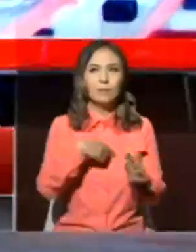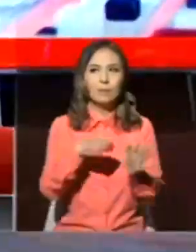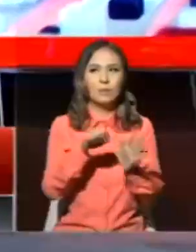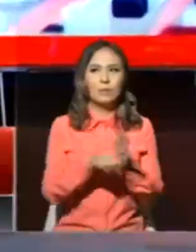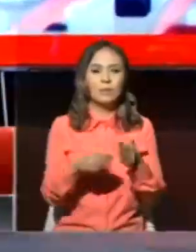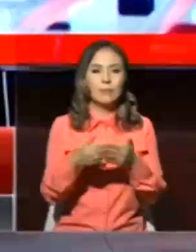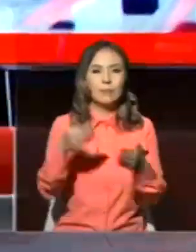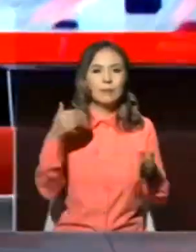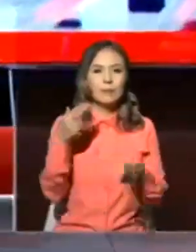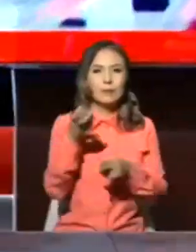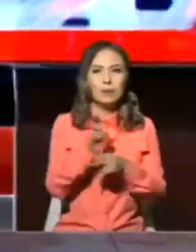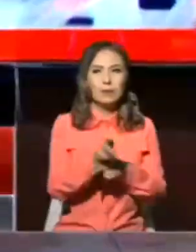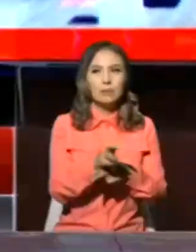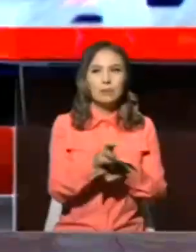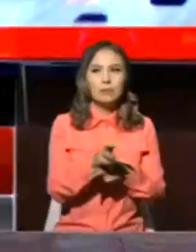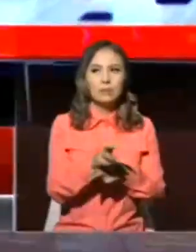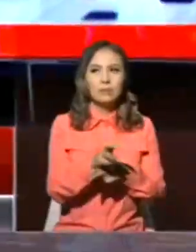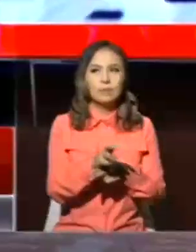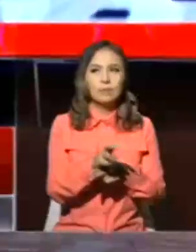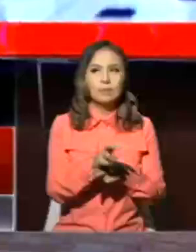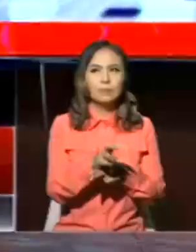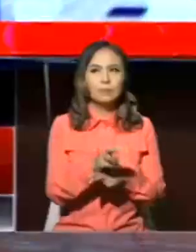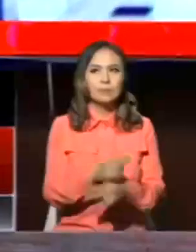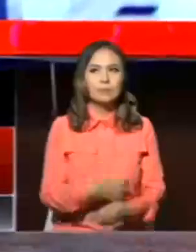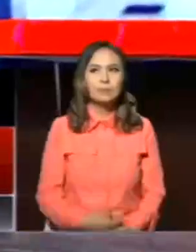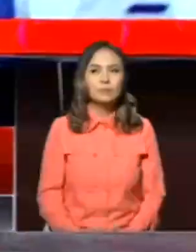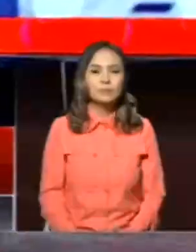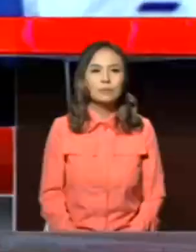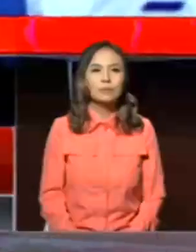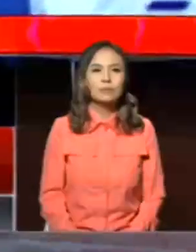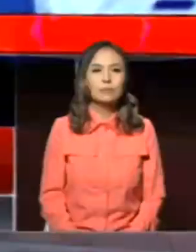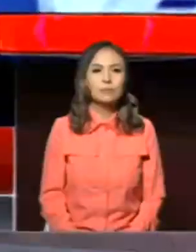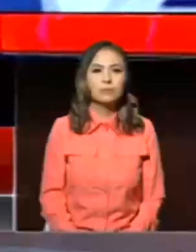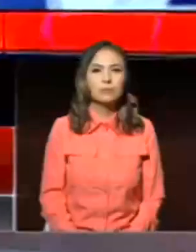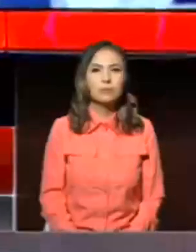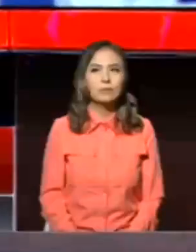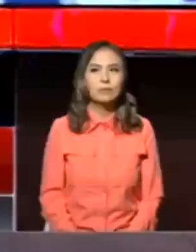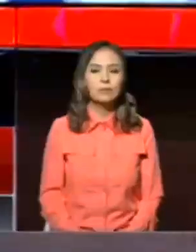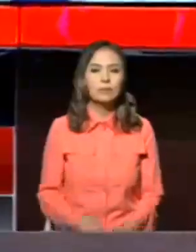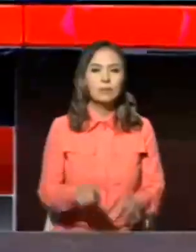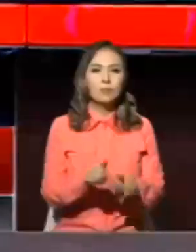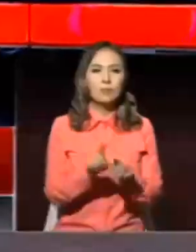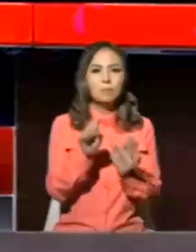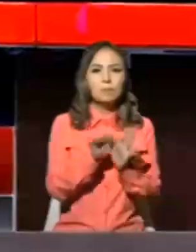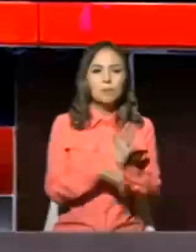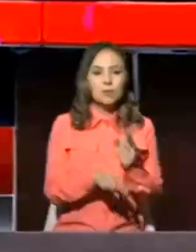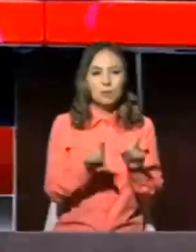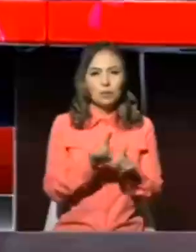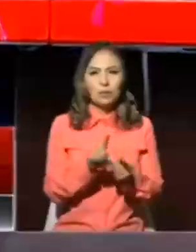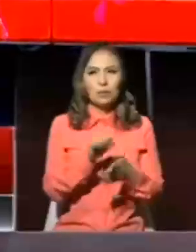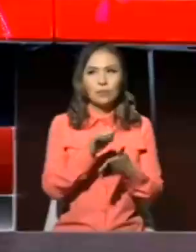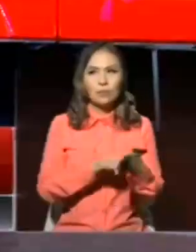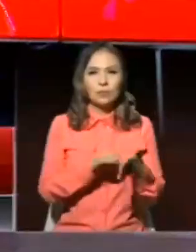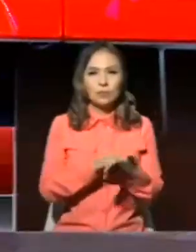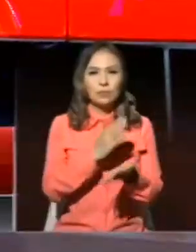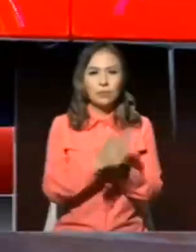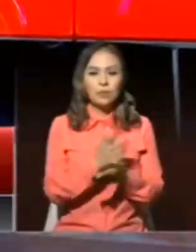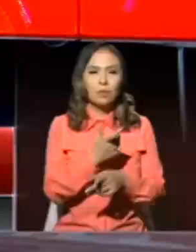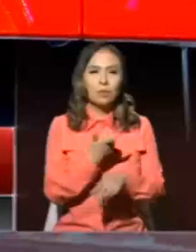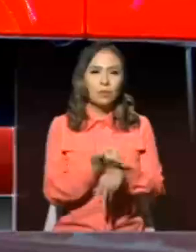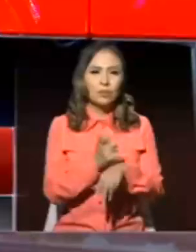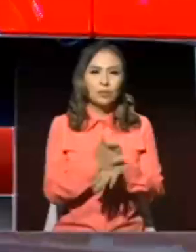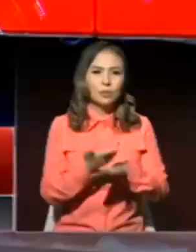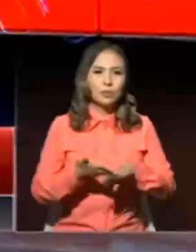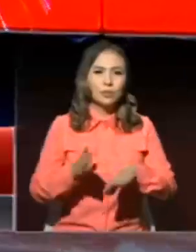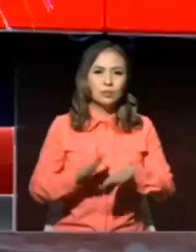келеді, а бұлар егер, бұларға жетпесе, онда негізінен енді қол жұмсаудың себебі бар ғой. Бар. Өте ауыр нәрсе негізі.